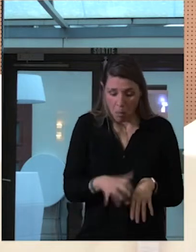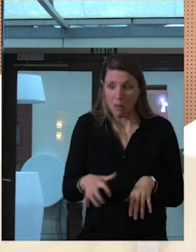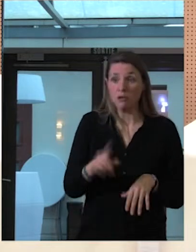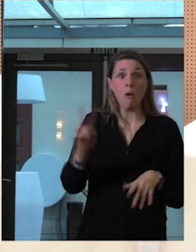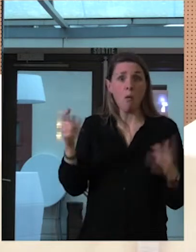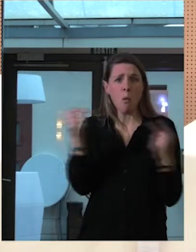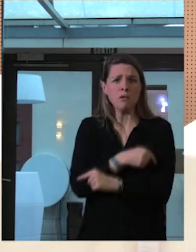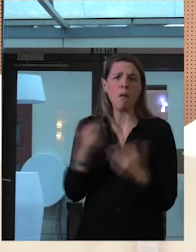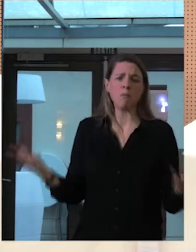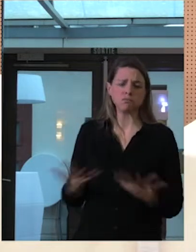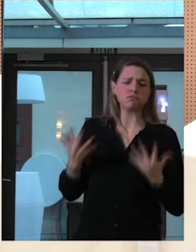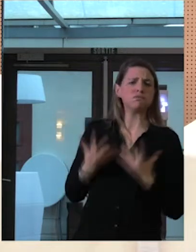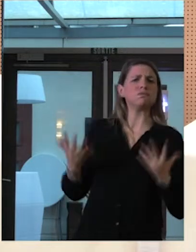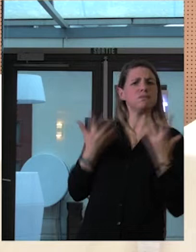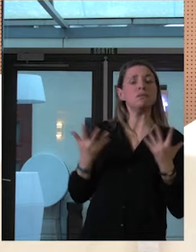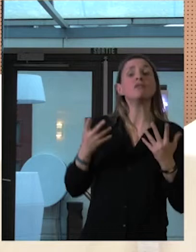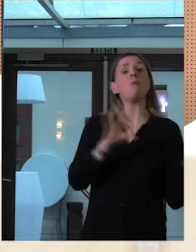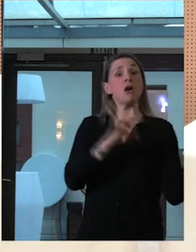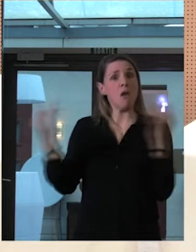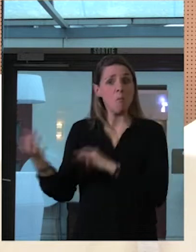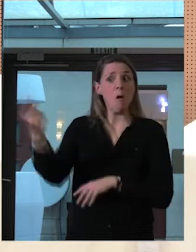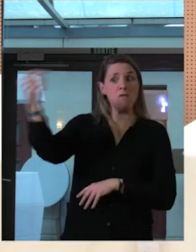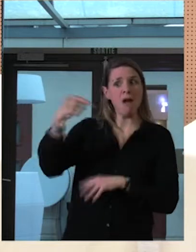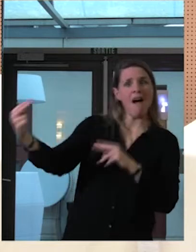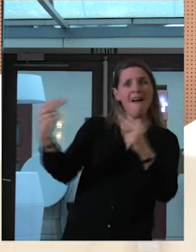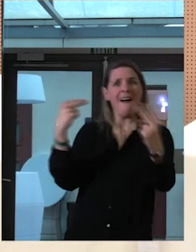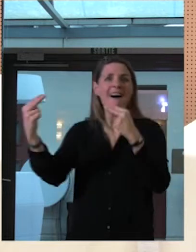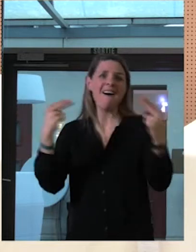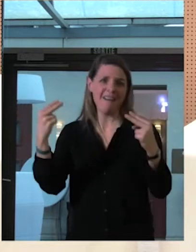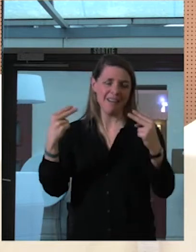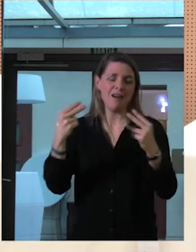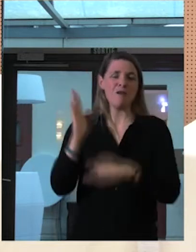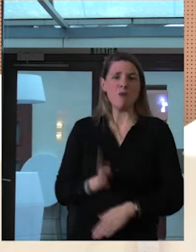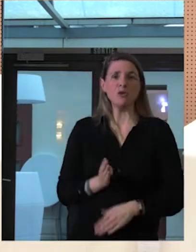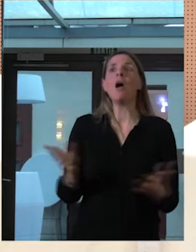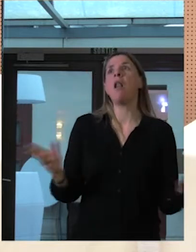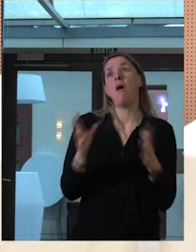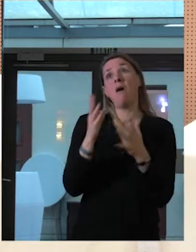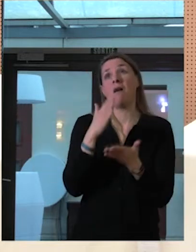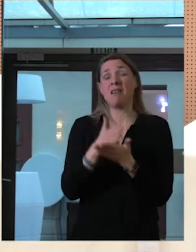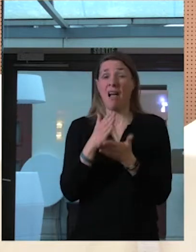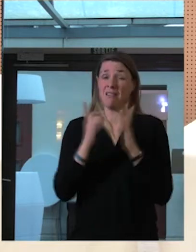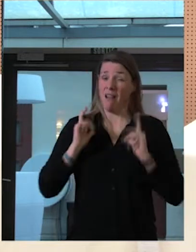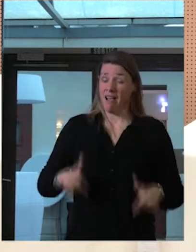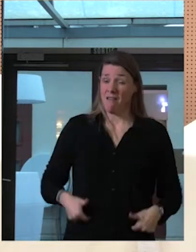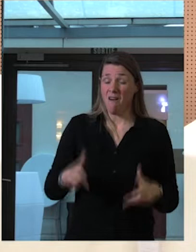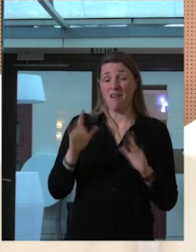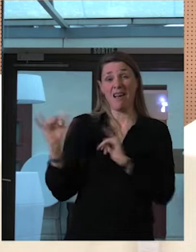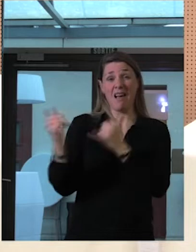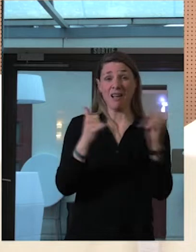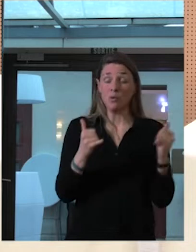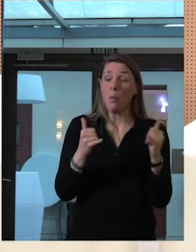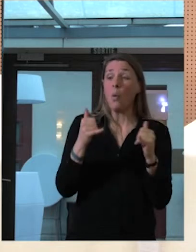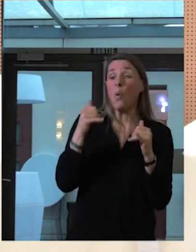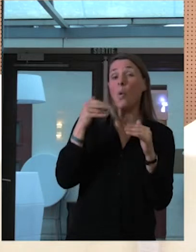toujours encouragée. Ils viennent régulièrement me voir sur Bordeaux. Dans la cour de l'école, ça a été un petit peu compliqué au début avec les garçons,